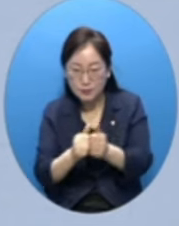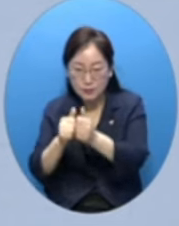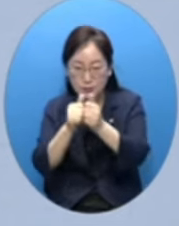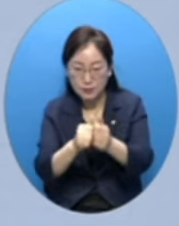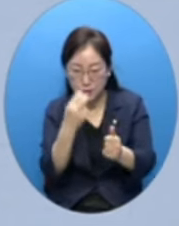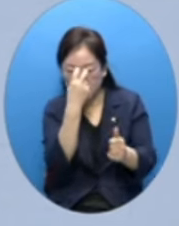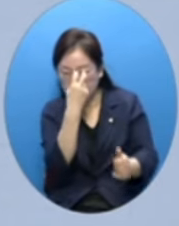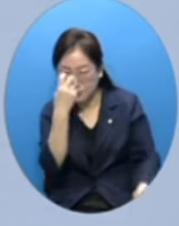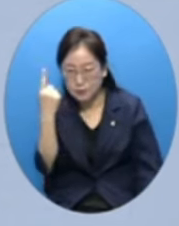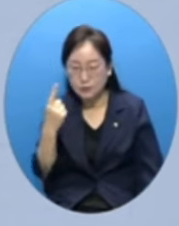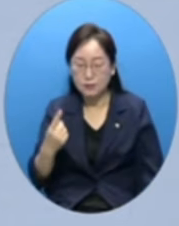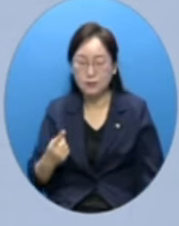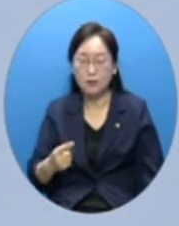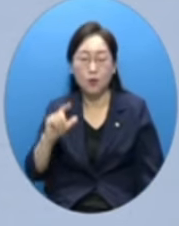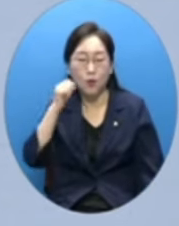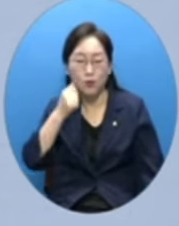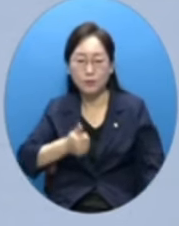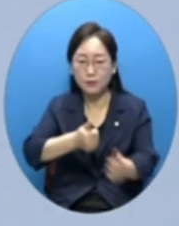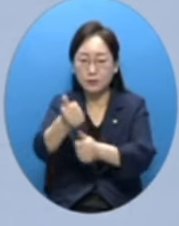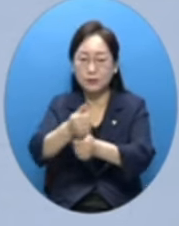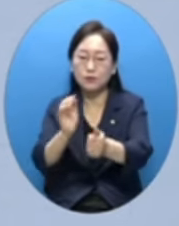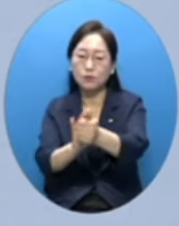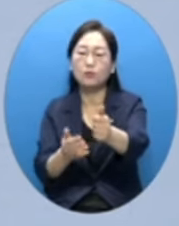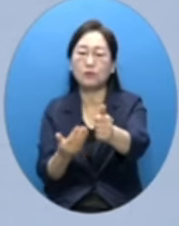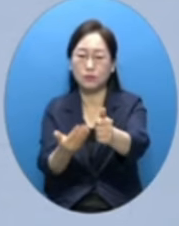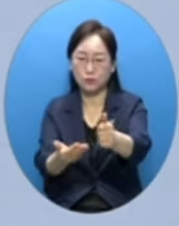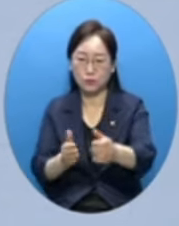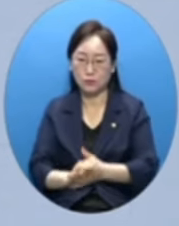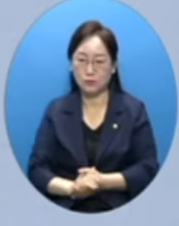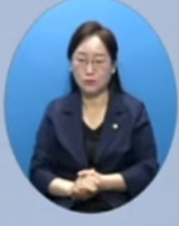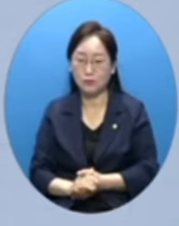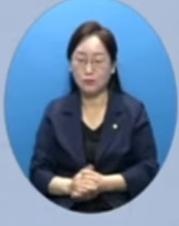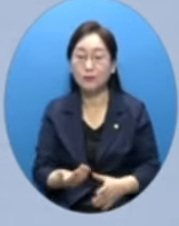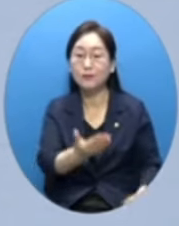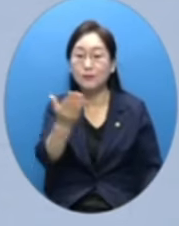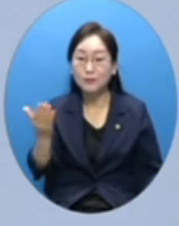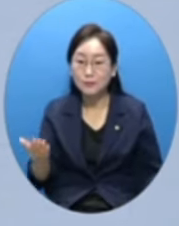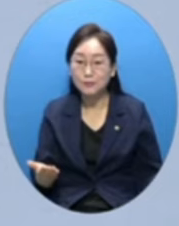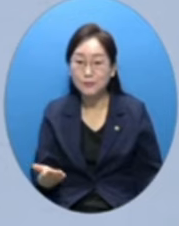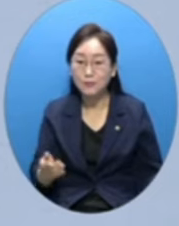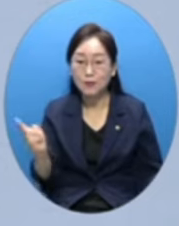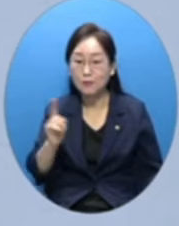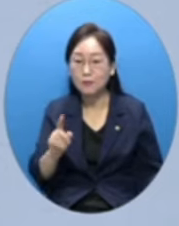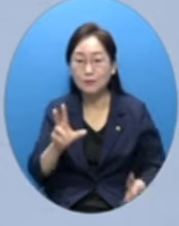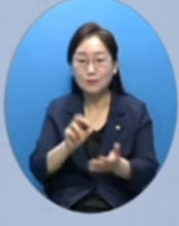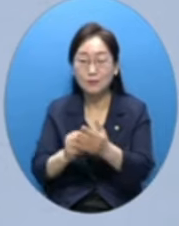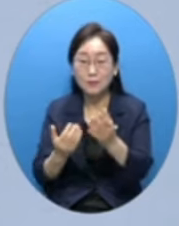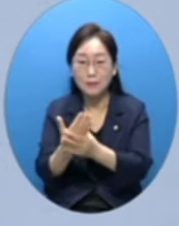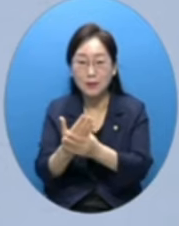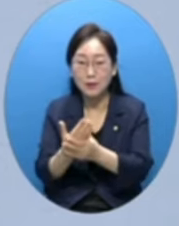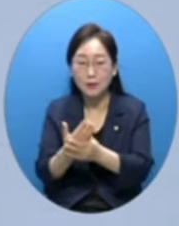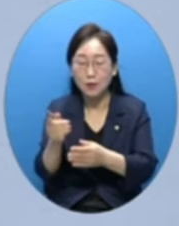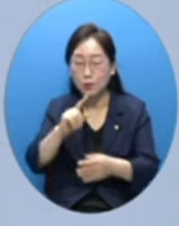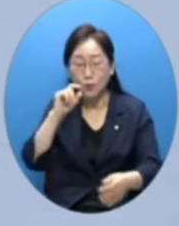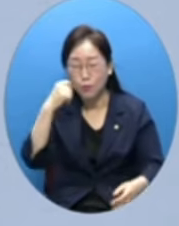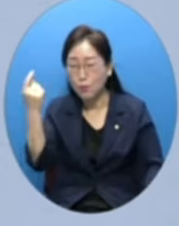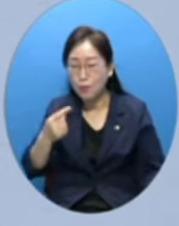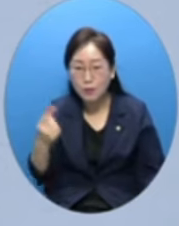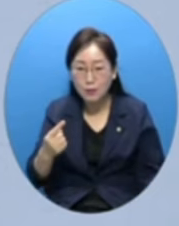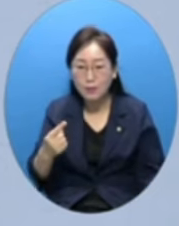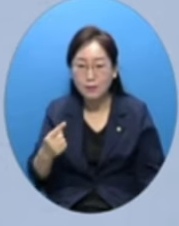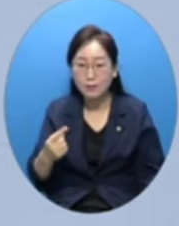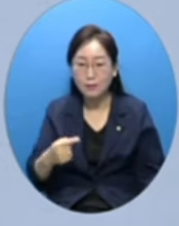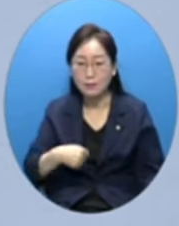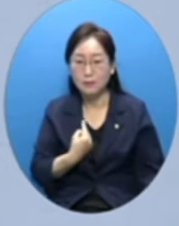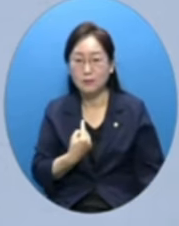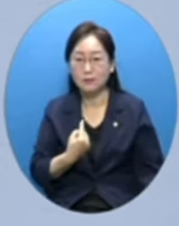보호하시고 모든 어려움을 이기게 만들어 주시는 것입니다 아멘 여러분 우리가 어떤 문제가 생겼다고 해서 어떤 어려움이 다가왔다고 해도